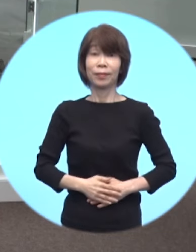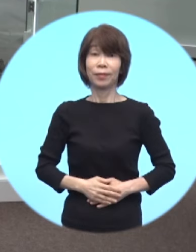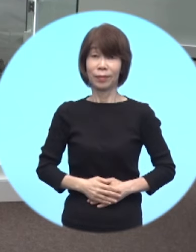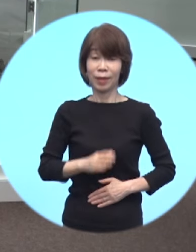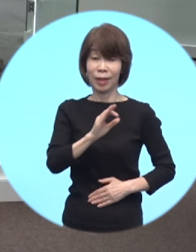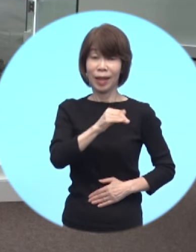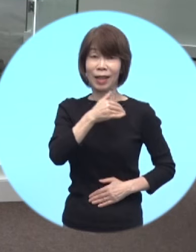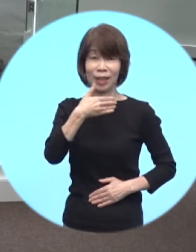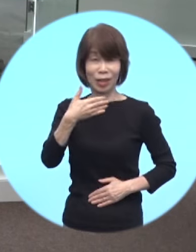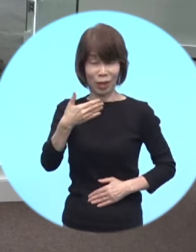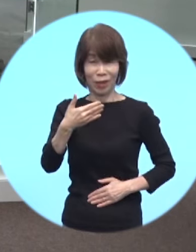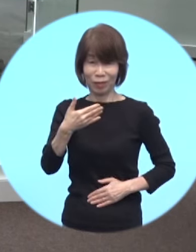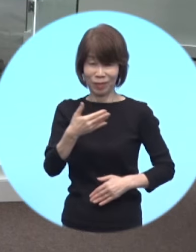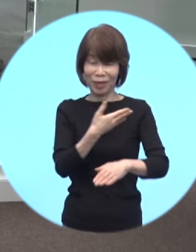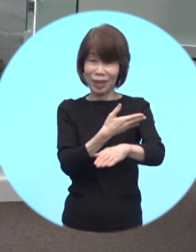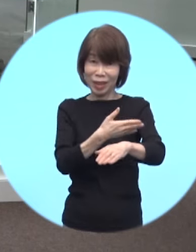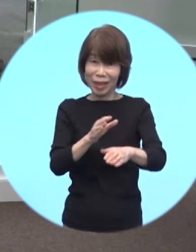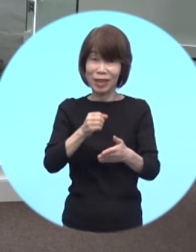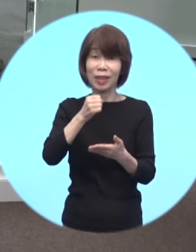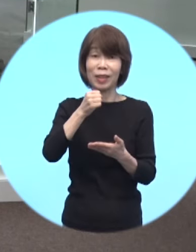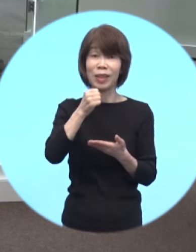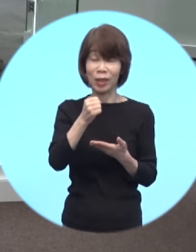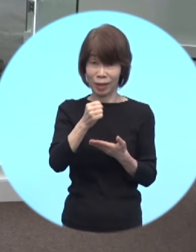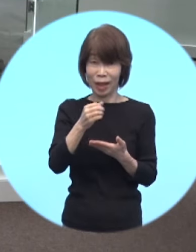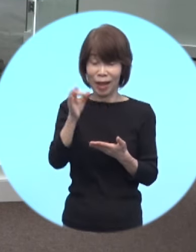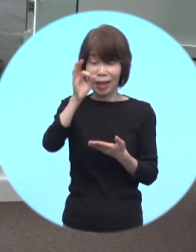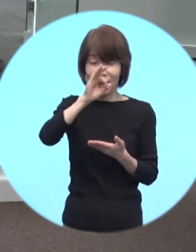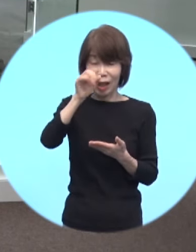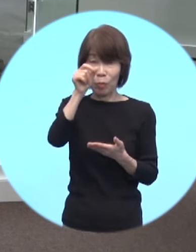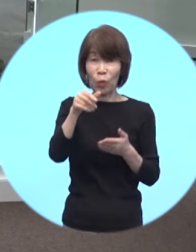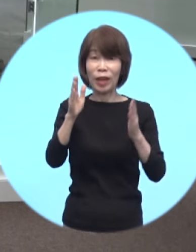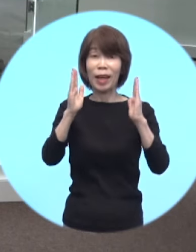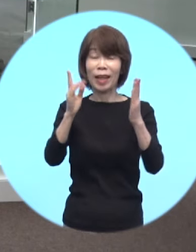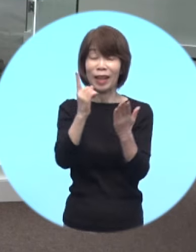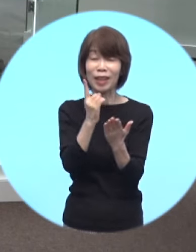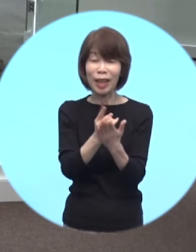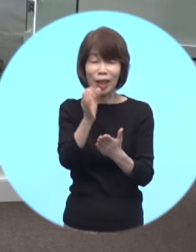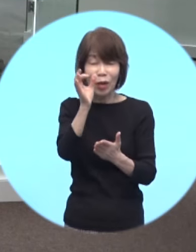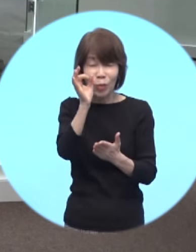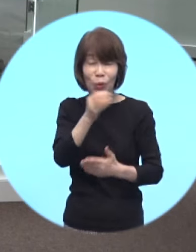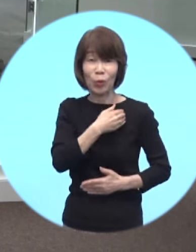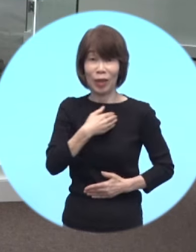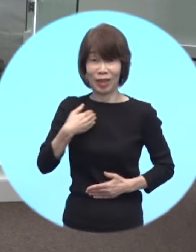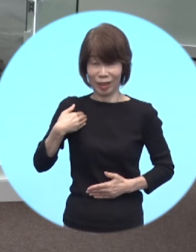金沢には歴史遺産探訪月間の期間中しか触れられない歴